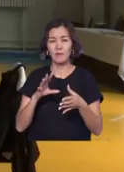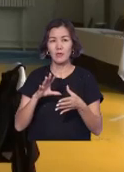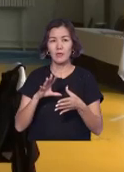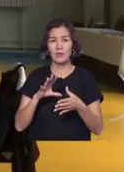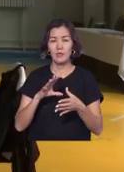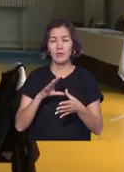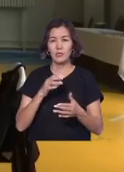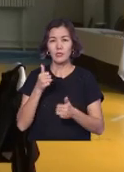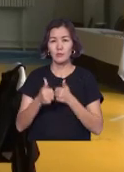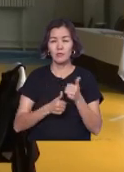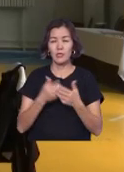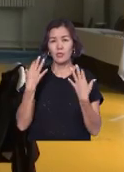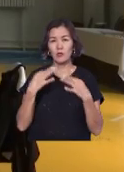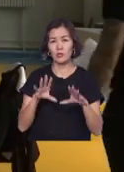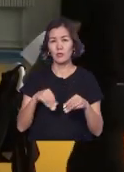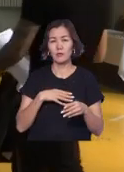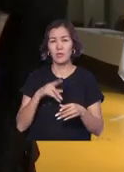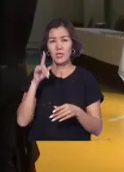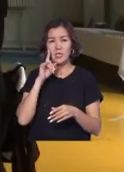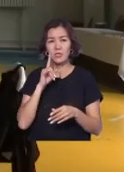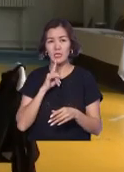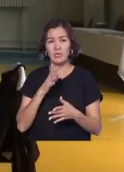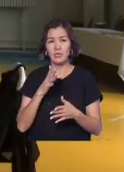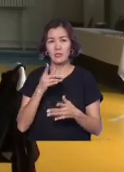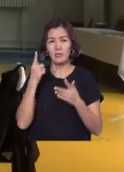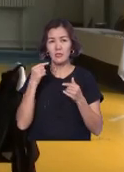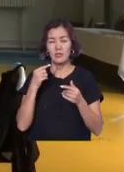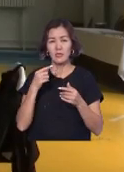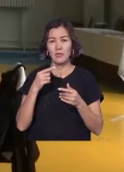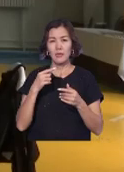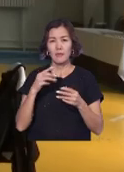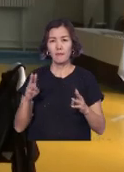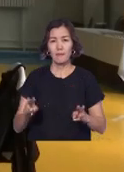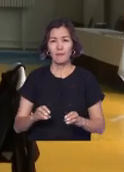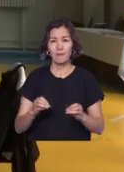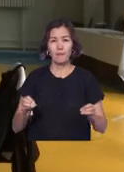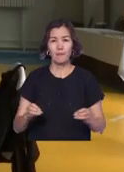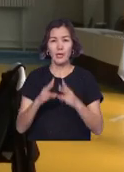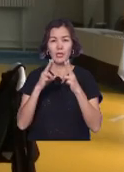алады. Бұл аталмыш шараны біз елімізде көздеріңіз білесіздер, Париж олимпиадасының